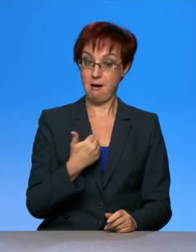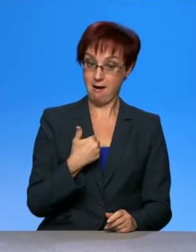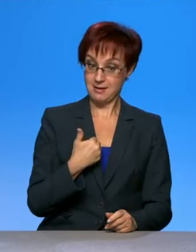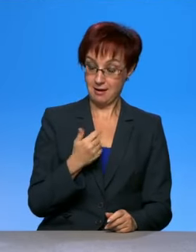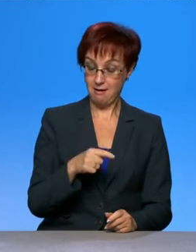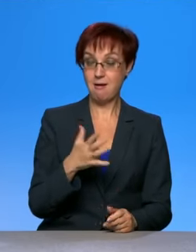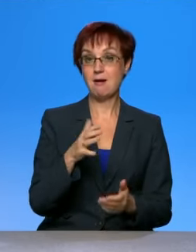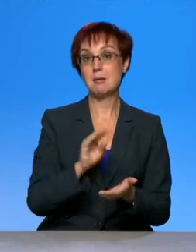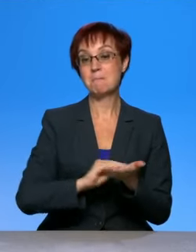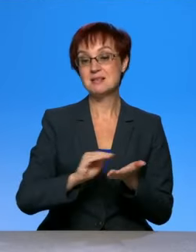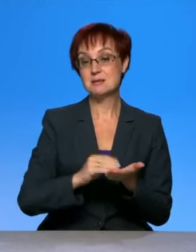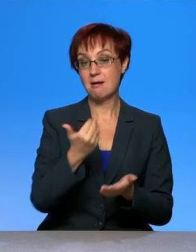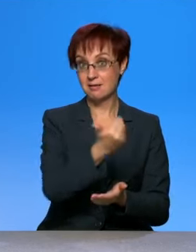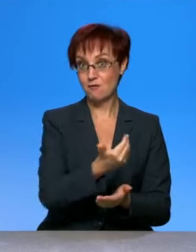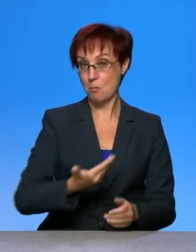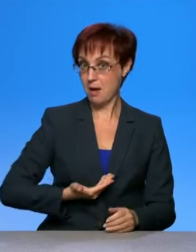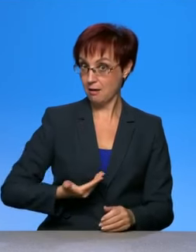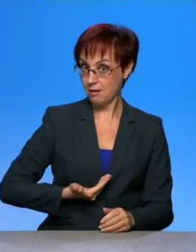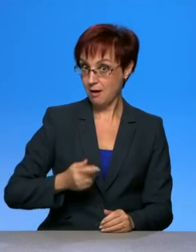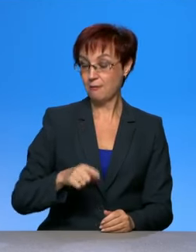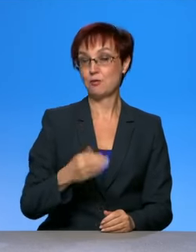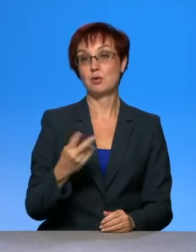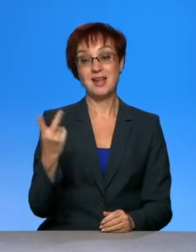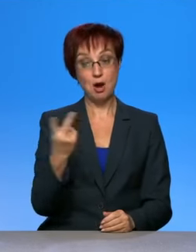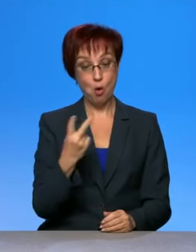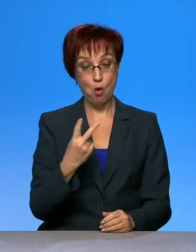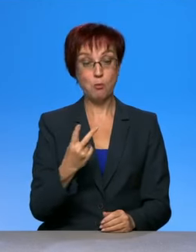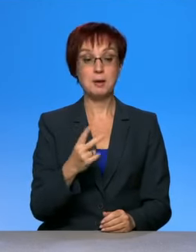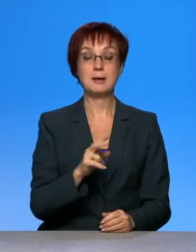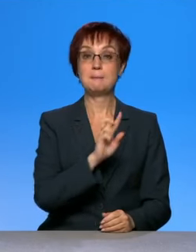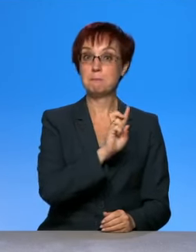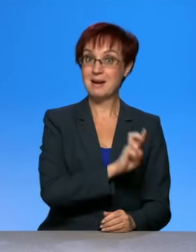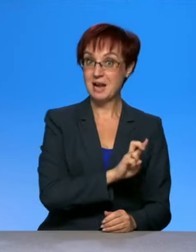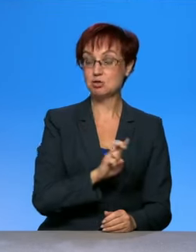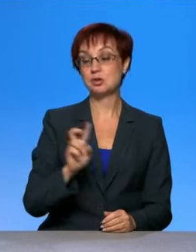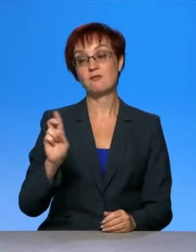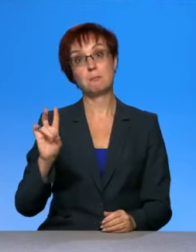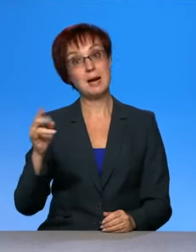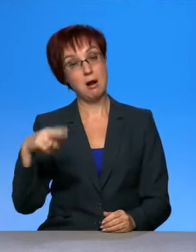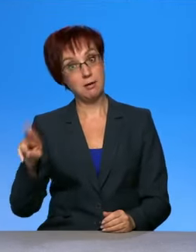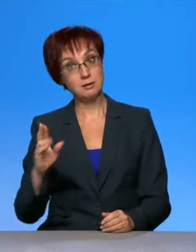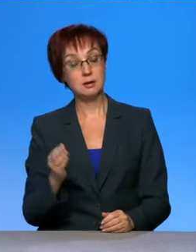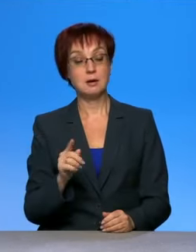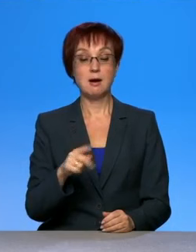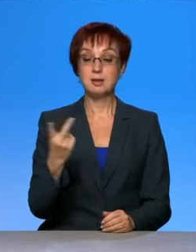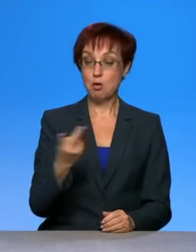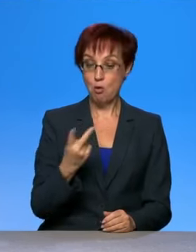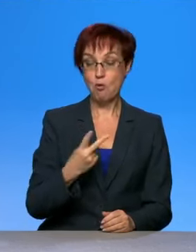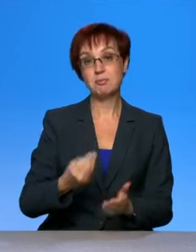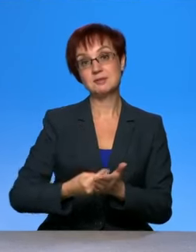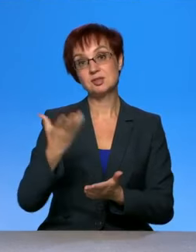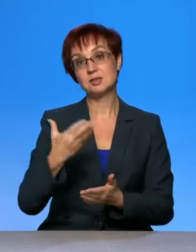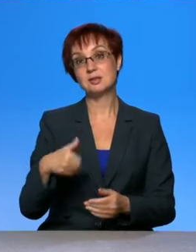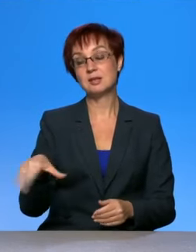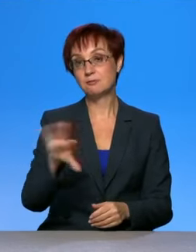годы очень нравился они оба и Вели брант и Леонид ильч были людьми которые в жизни всё ценили получали удовольствие от всего что в